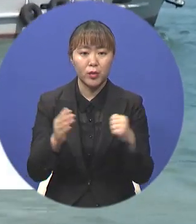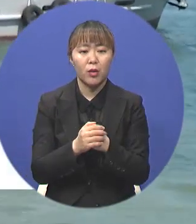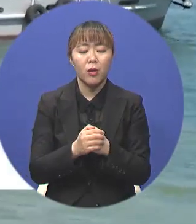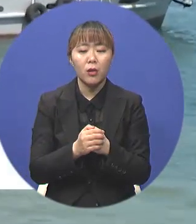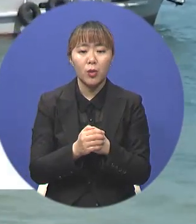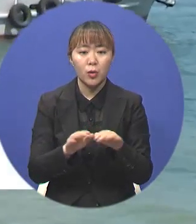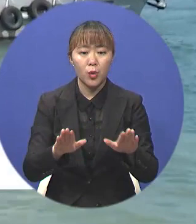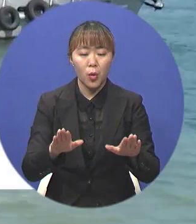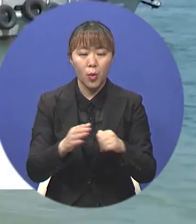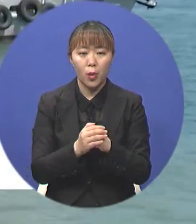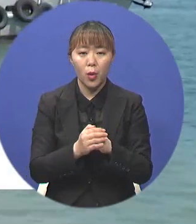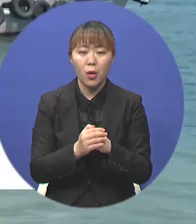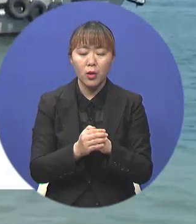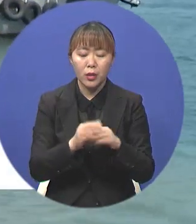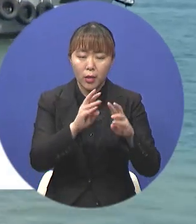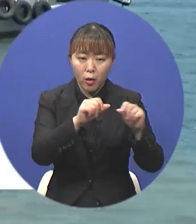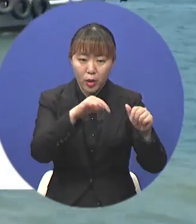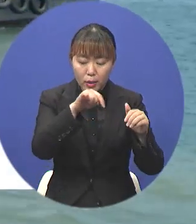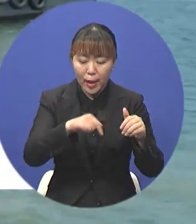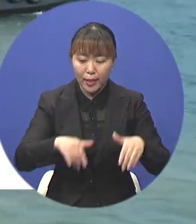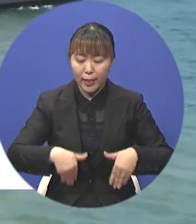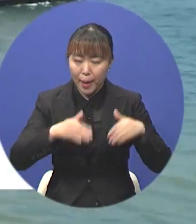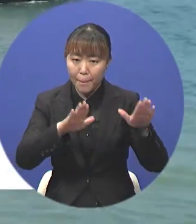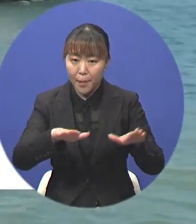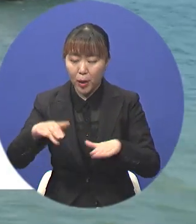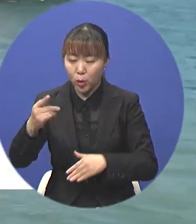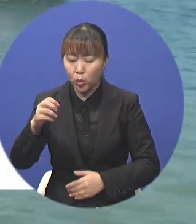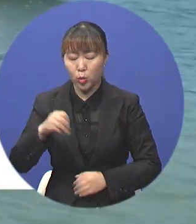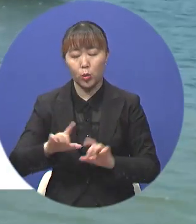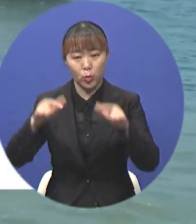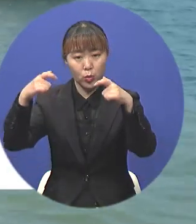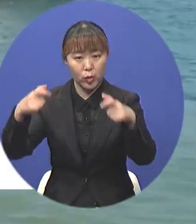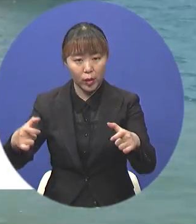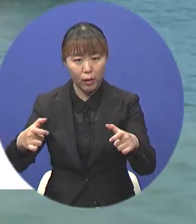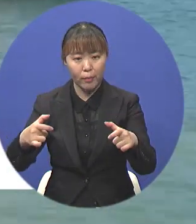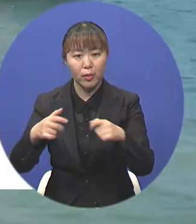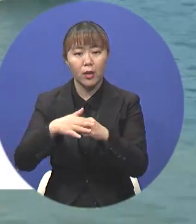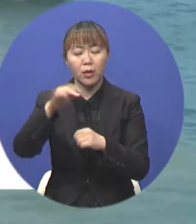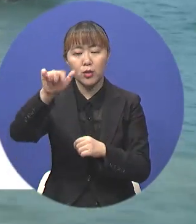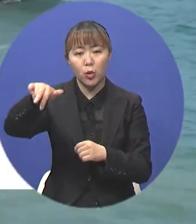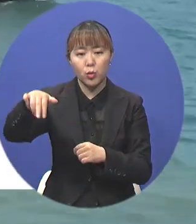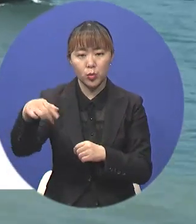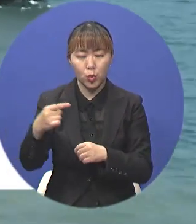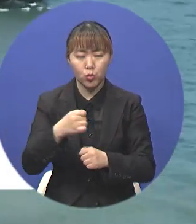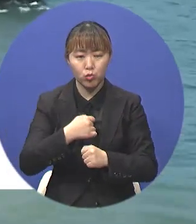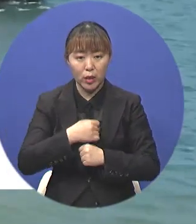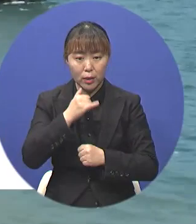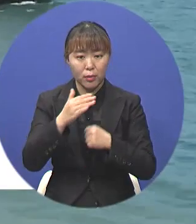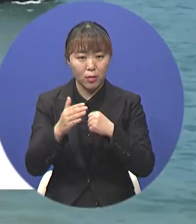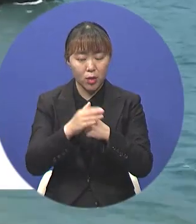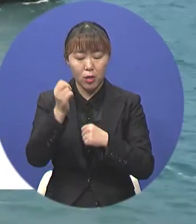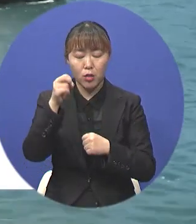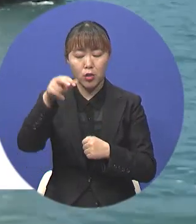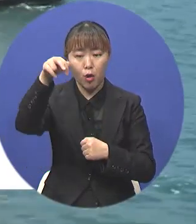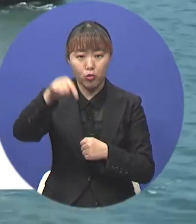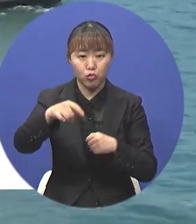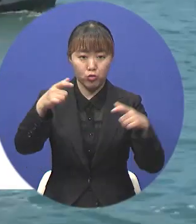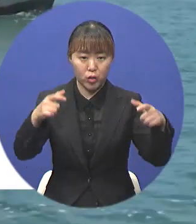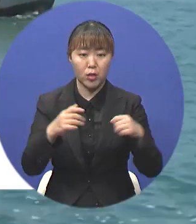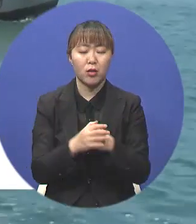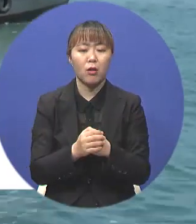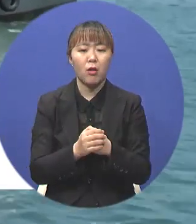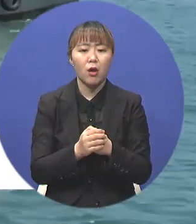국립수산과학관이 고흥 연포에서 남해 마안도 동측 해역에 적조주의보를 발령하자 여수시는 어장